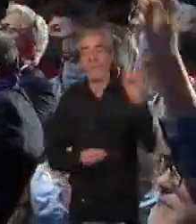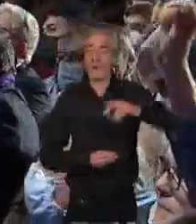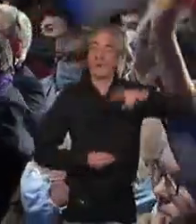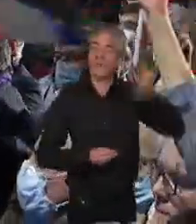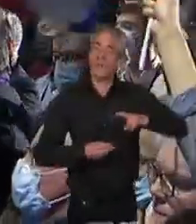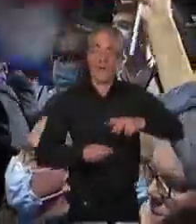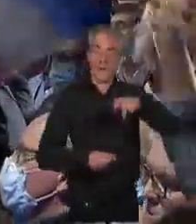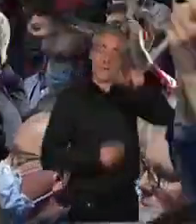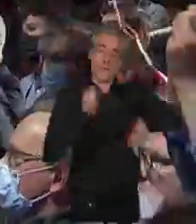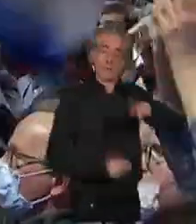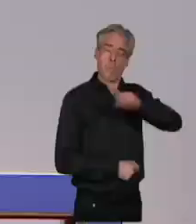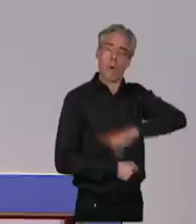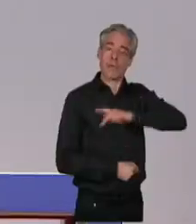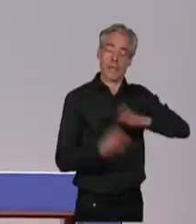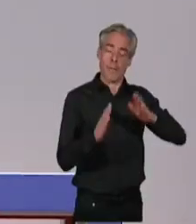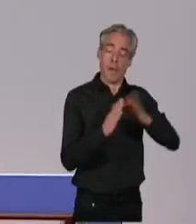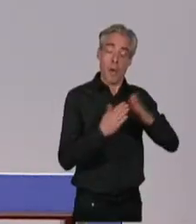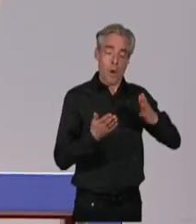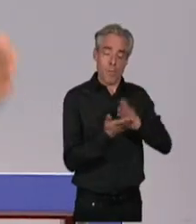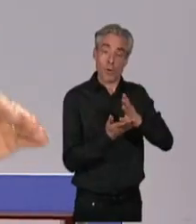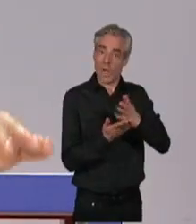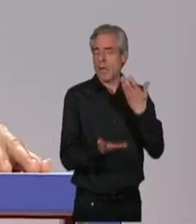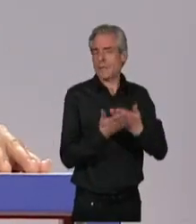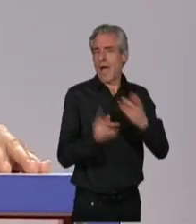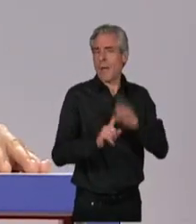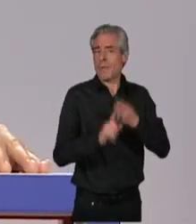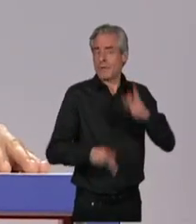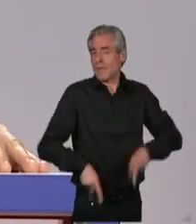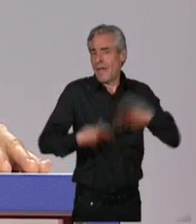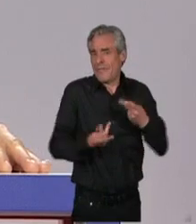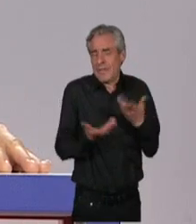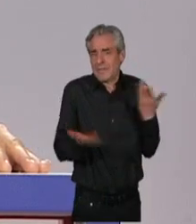de propriétaires qui est le projet d'une vie.